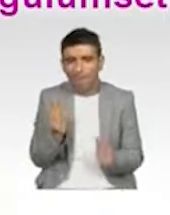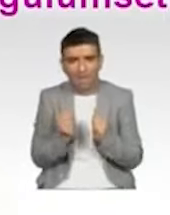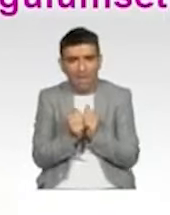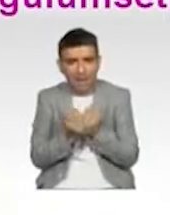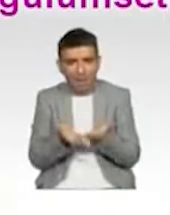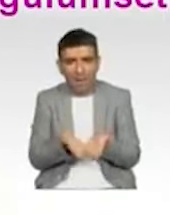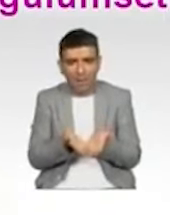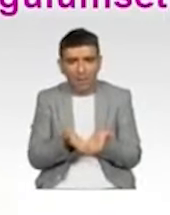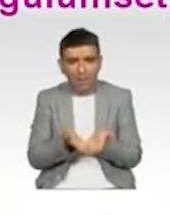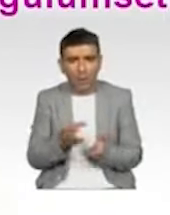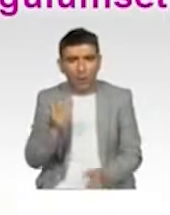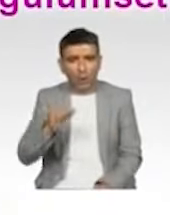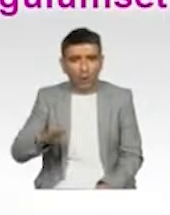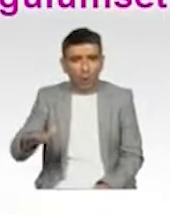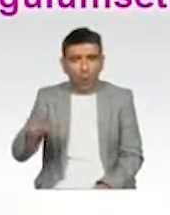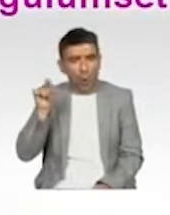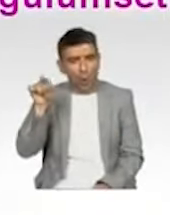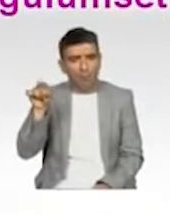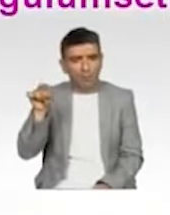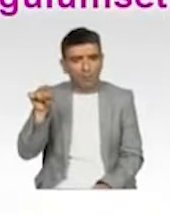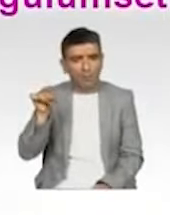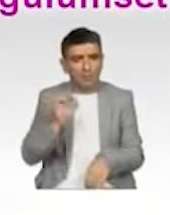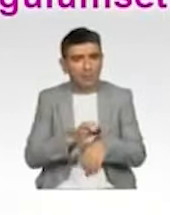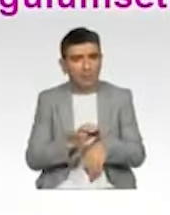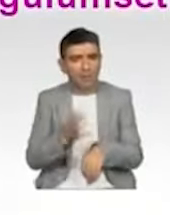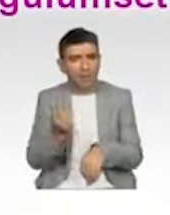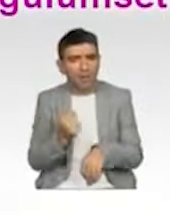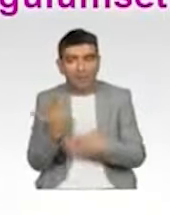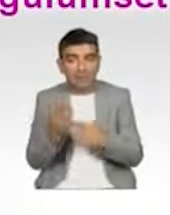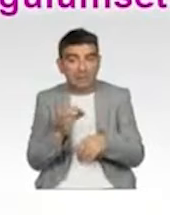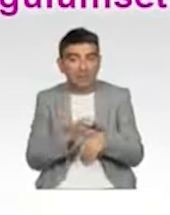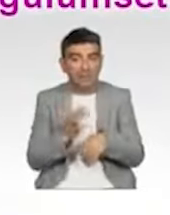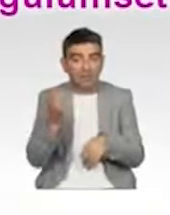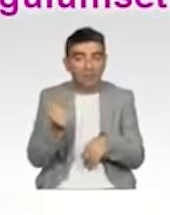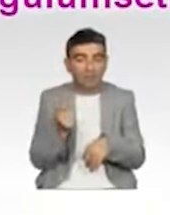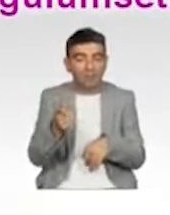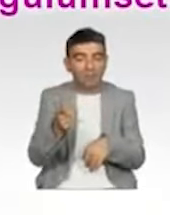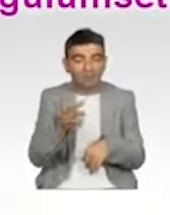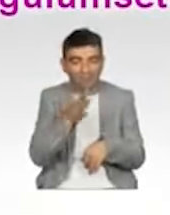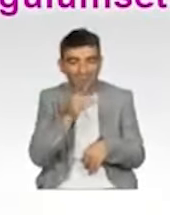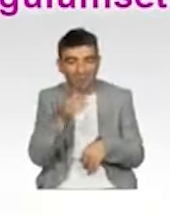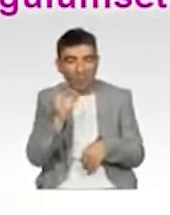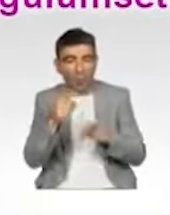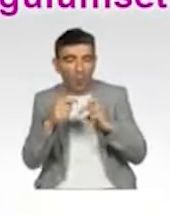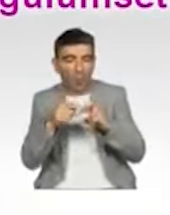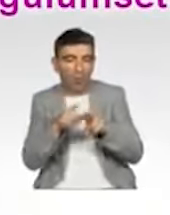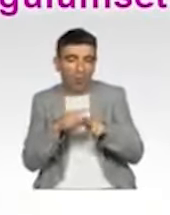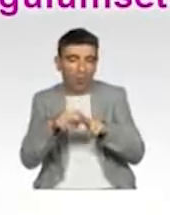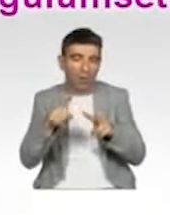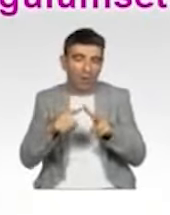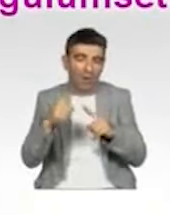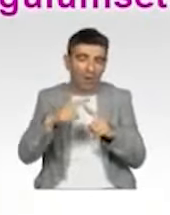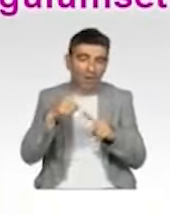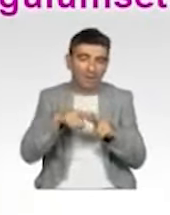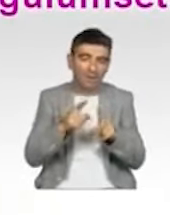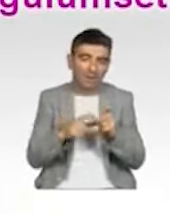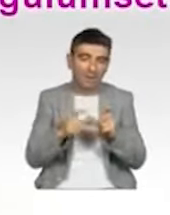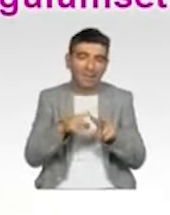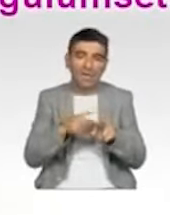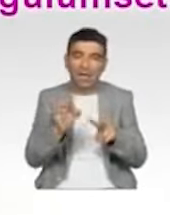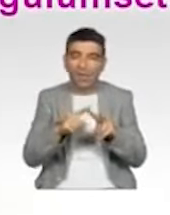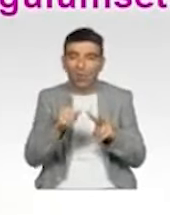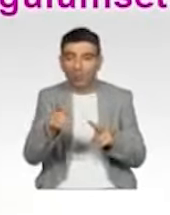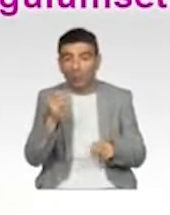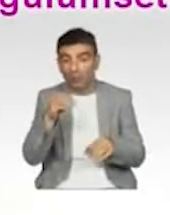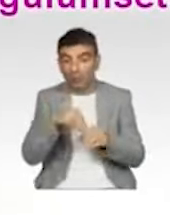beraberdik. Çocuklar orada, yani ne zaman alacağım falan. Hani oryantasyon sürecini biliyorsun ya, hani tabii, bekliyorsun tabii, kapıda tabii falan. O zaman hani